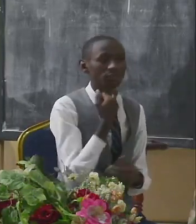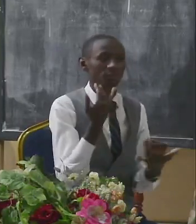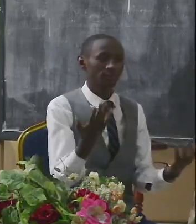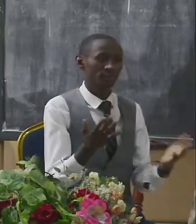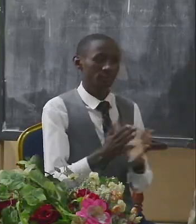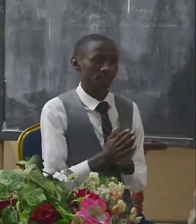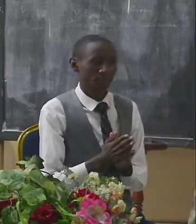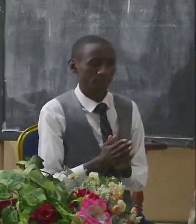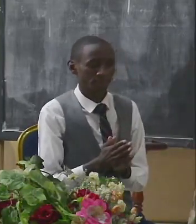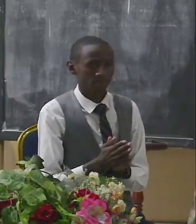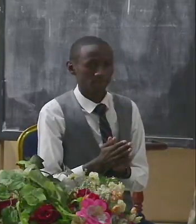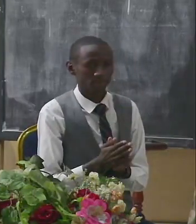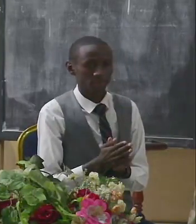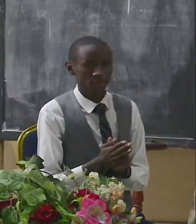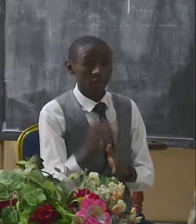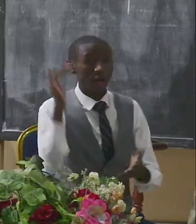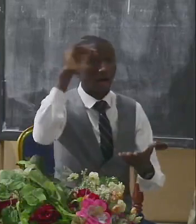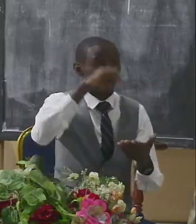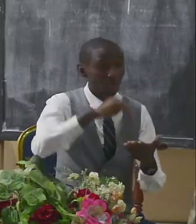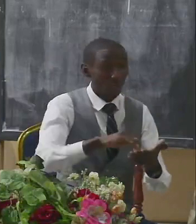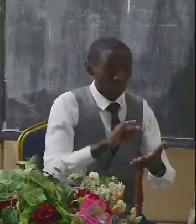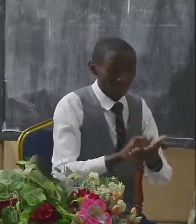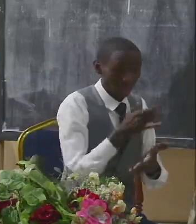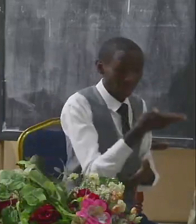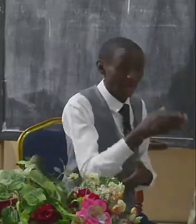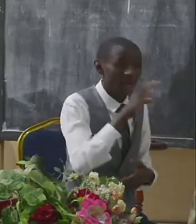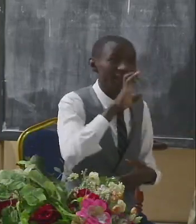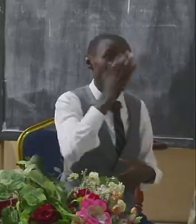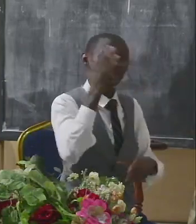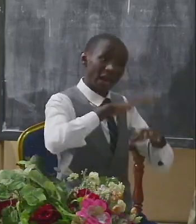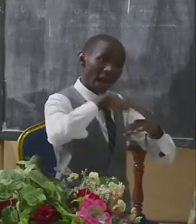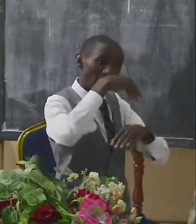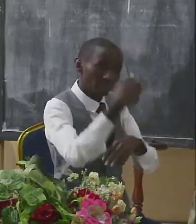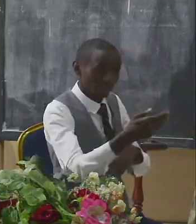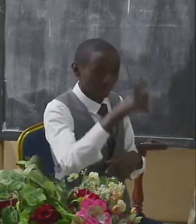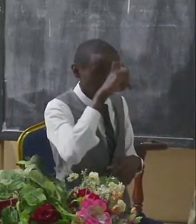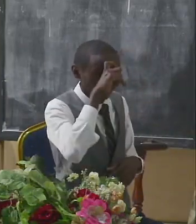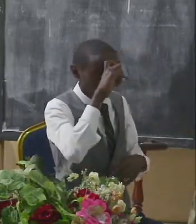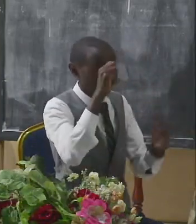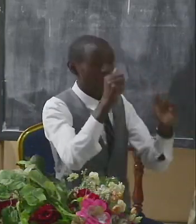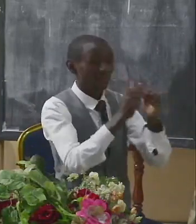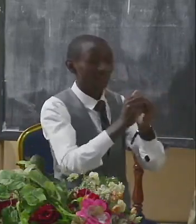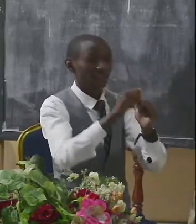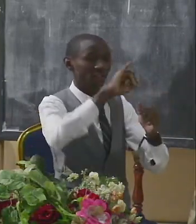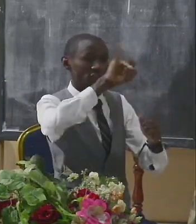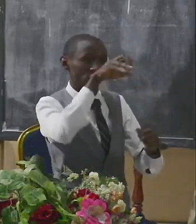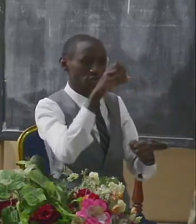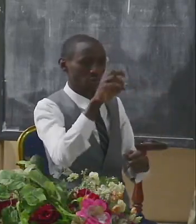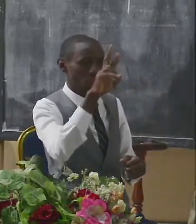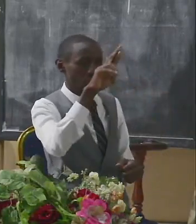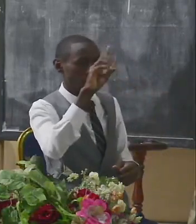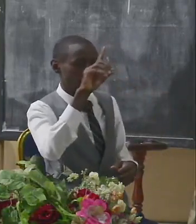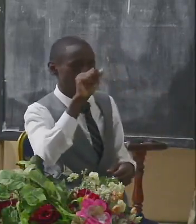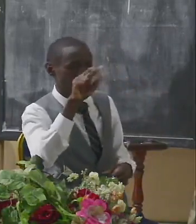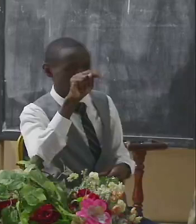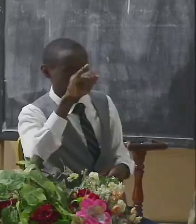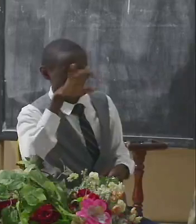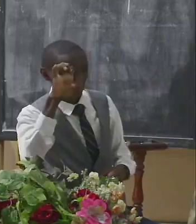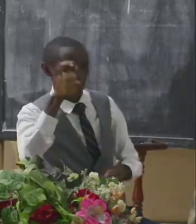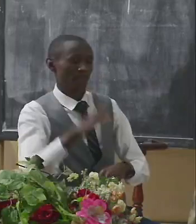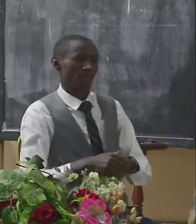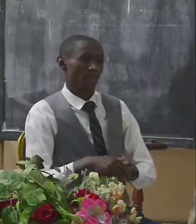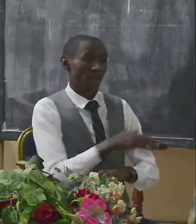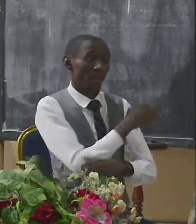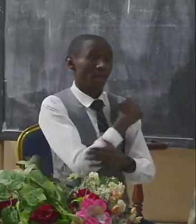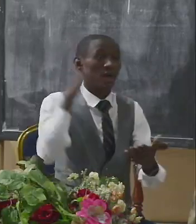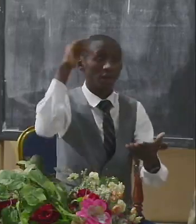kusawanisha mahusiano yake pamoja na Israel. Et ça c'est après Égypte et la Jordanie. Na ile ni kisha inchi ya Misri na Jordanie.